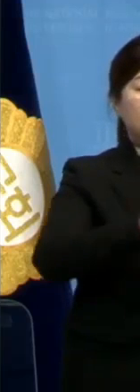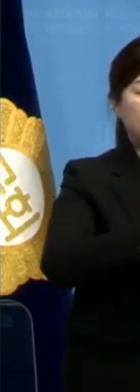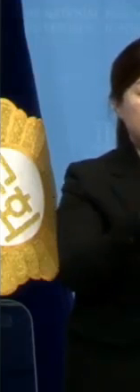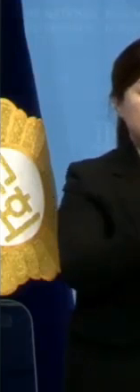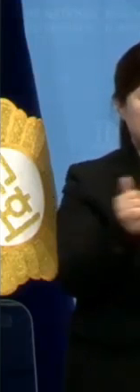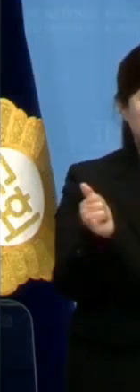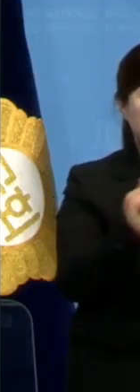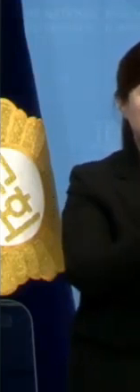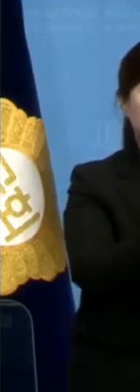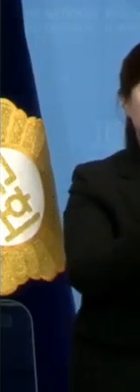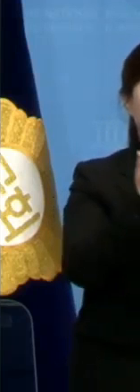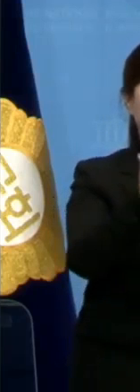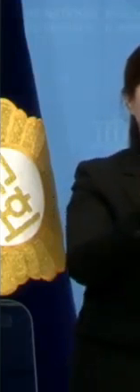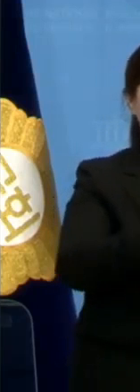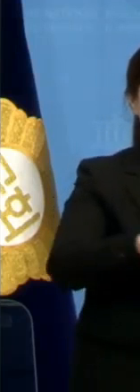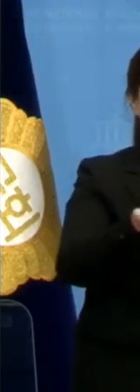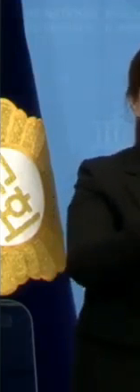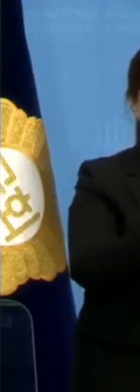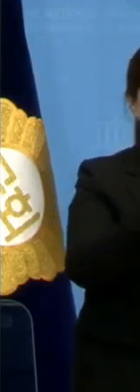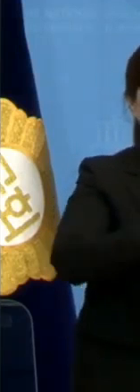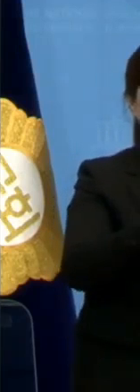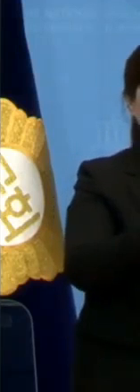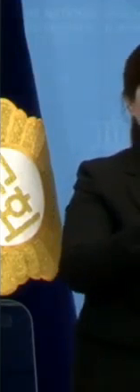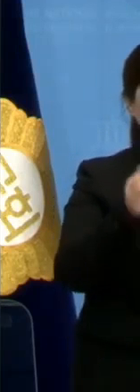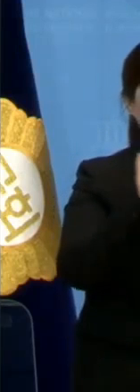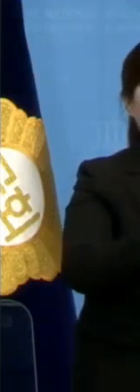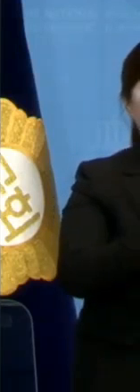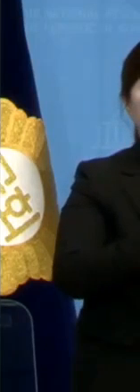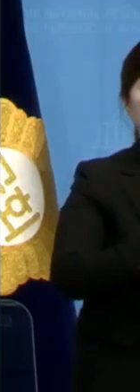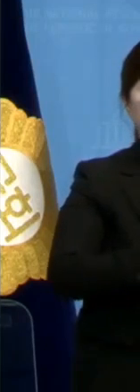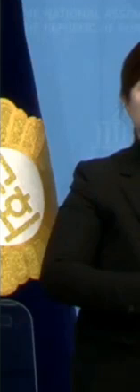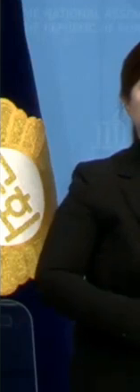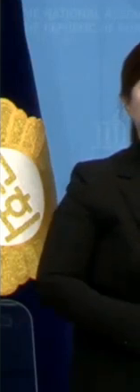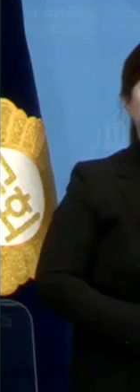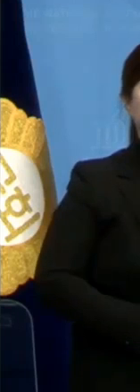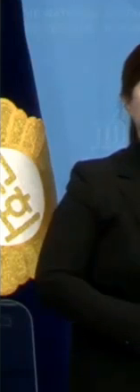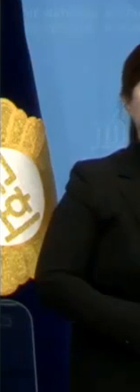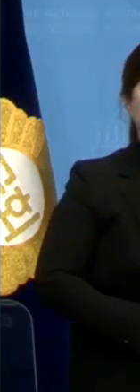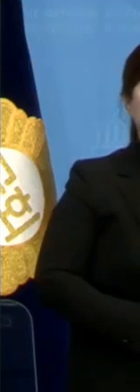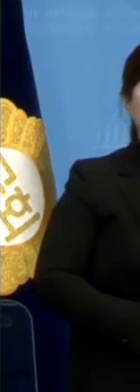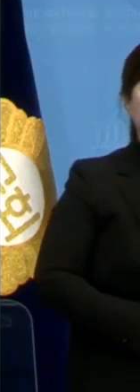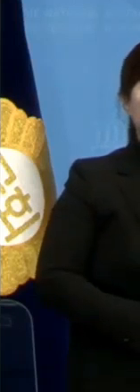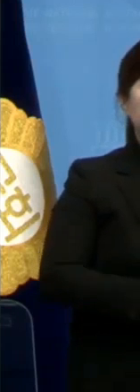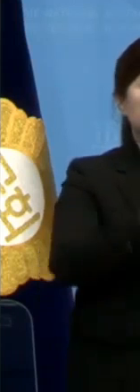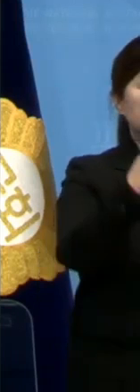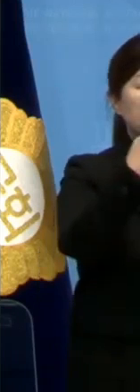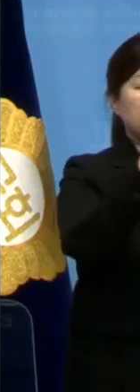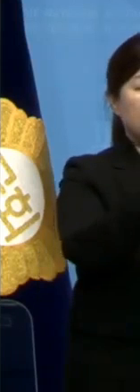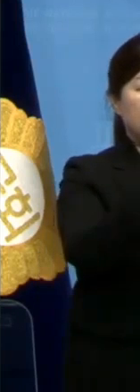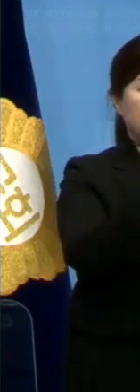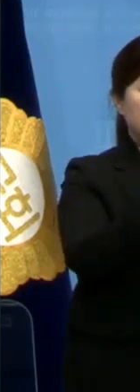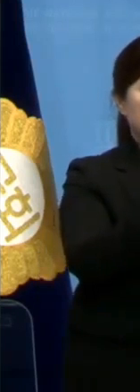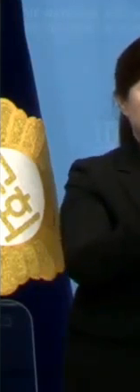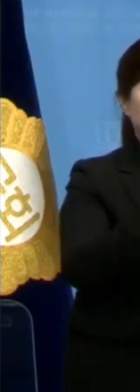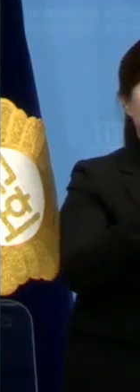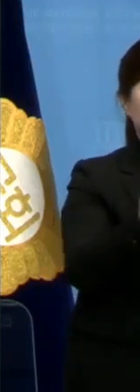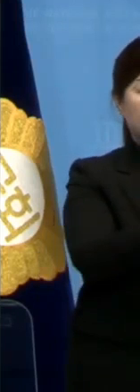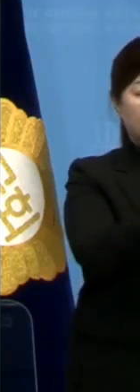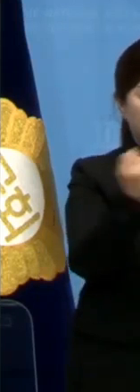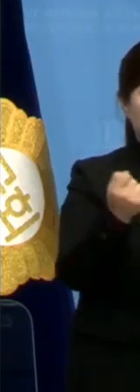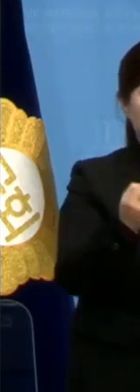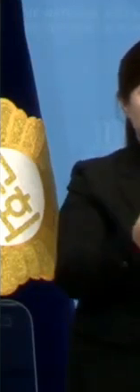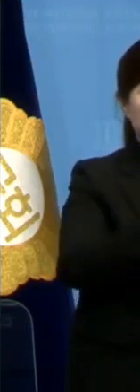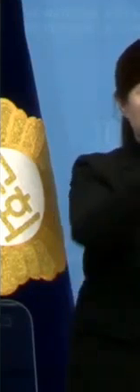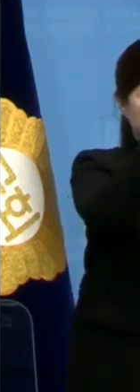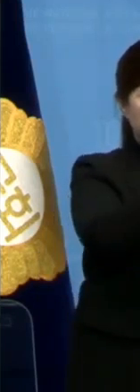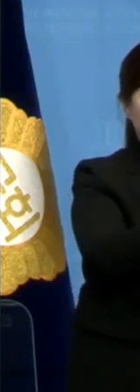능동적인 공공의료 체계를 더욱 강화하겠습니다. 네 번째, 코호트 격리 요양 기관 관리